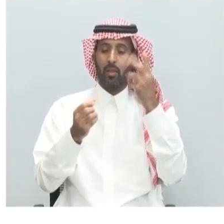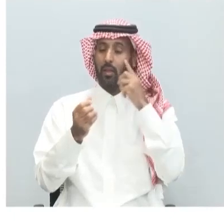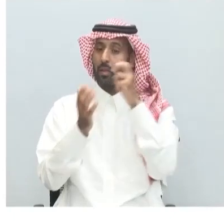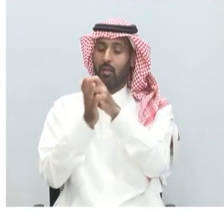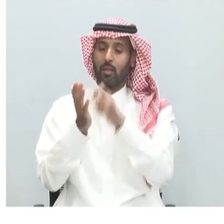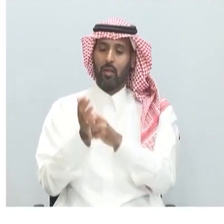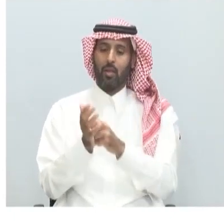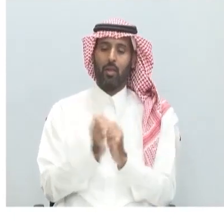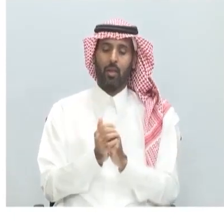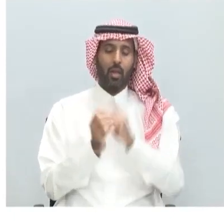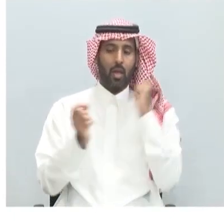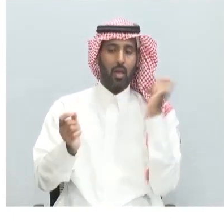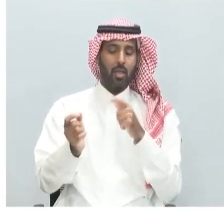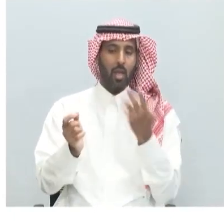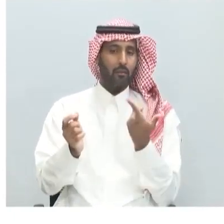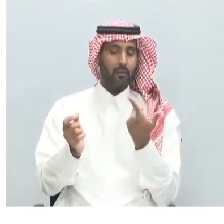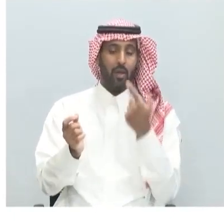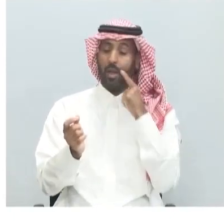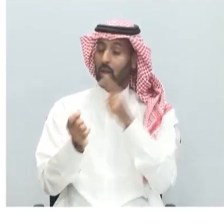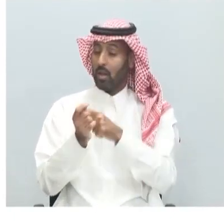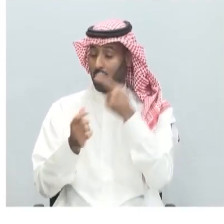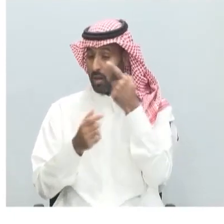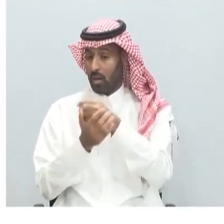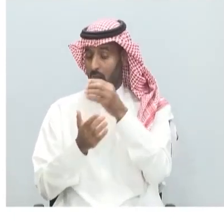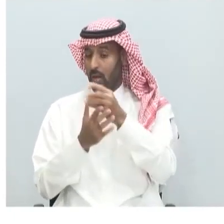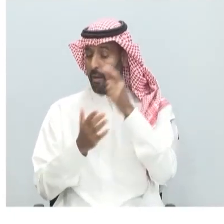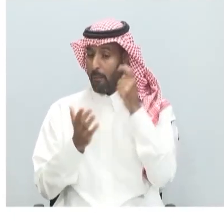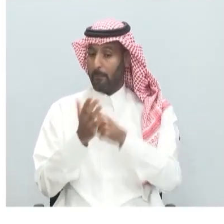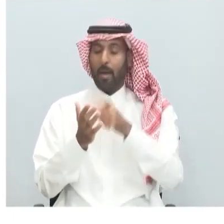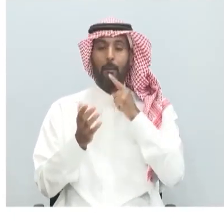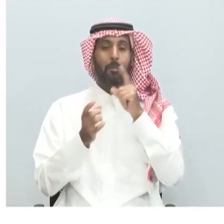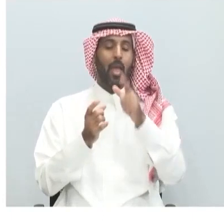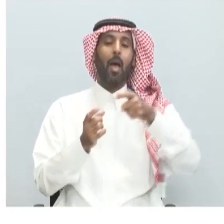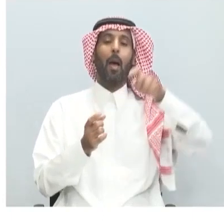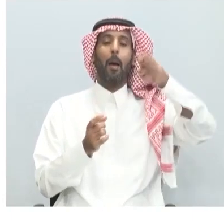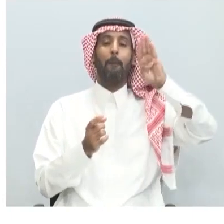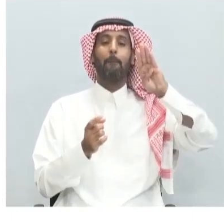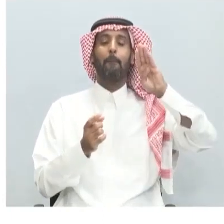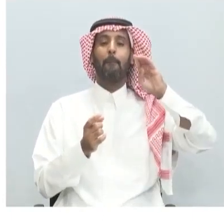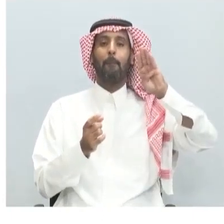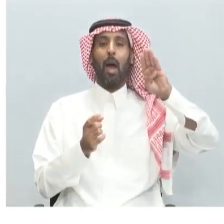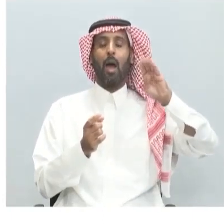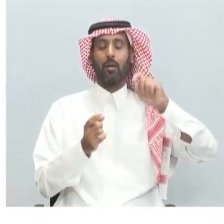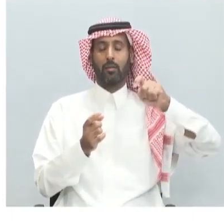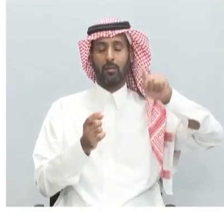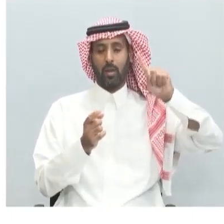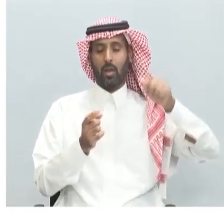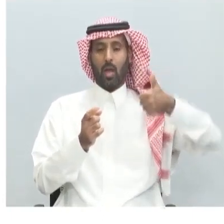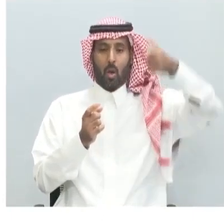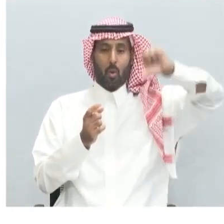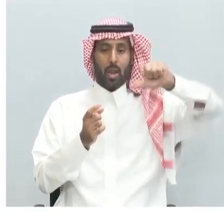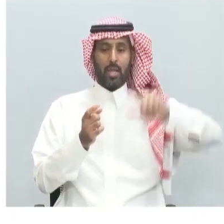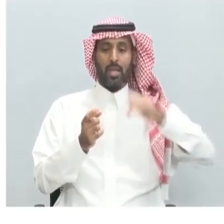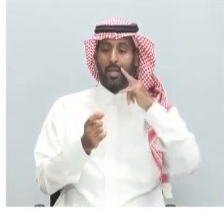قواعد اهدافنا نطبق مبدا باولي ومبداو وهو بين